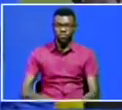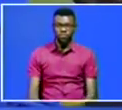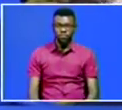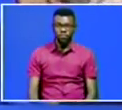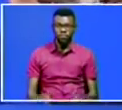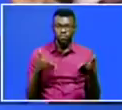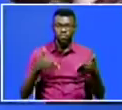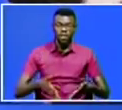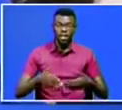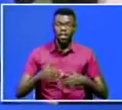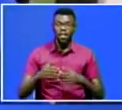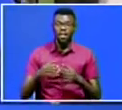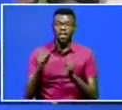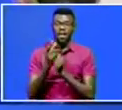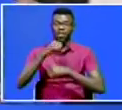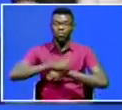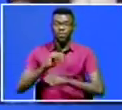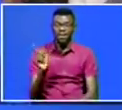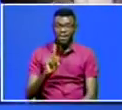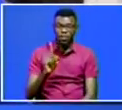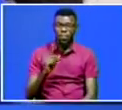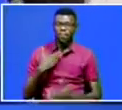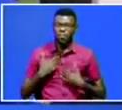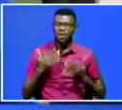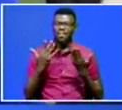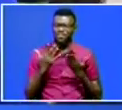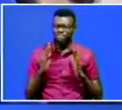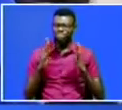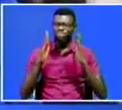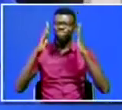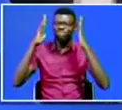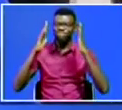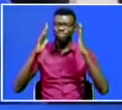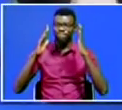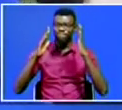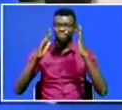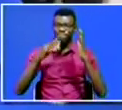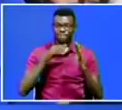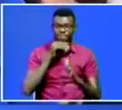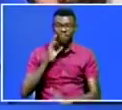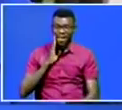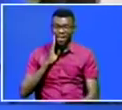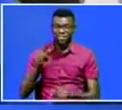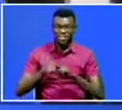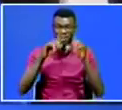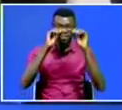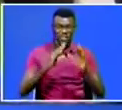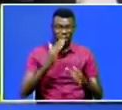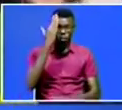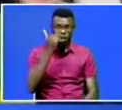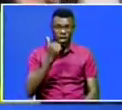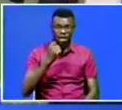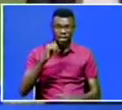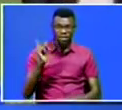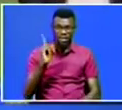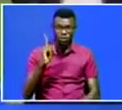Basi hapa katika shule upili ya Nairobi ni shamra shamra shangwe kutoka kwa wazazi na walimu kutokana na ule ushindi ambao